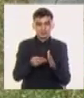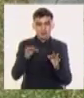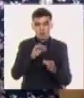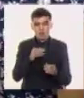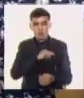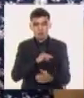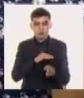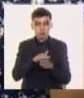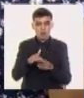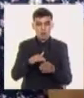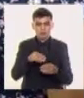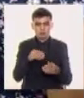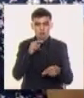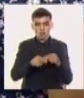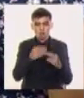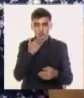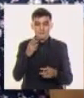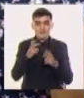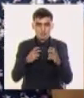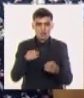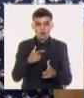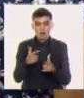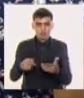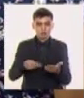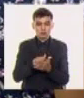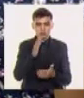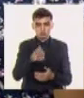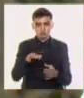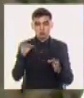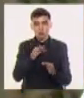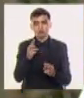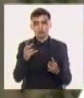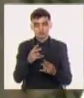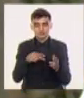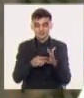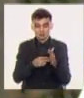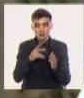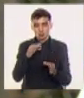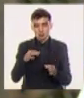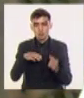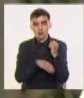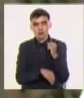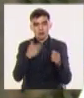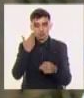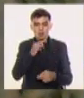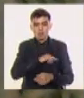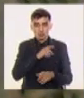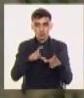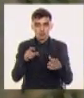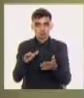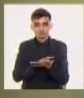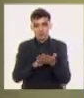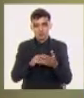выполнила работы не в полном объеме. Фирма готова выплатить сотрудникам всю причитающуюся им сумму, но лишь после того, как рабочие